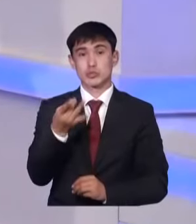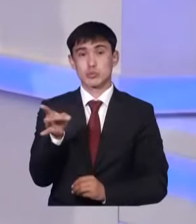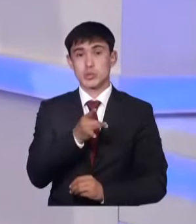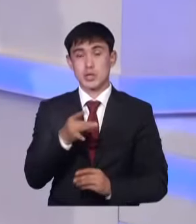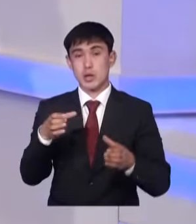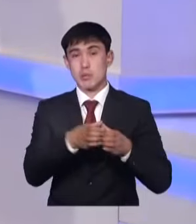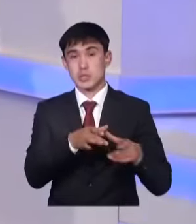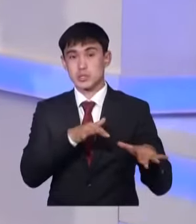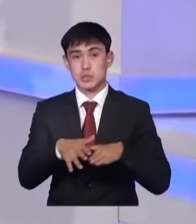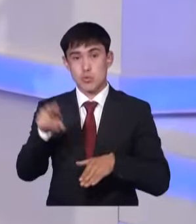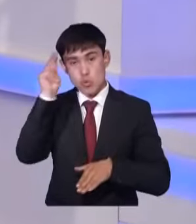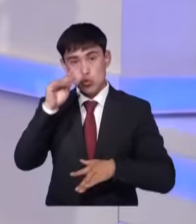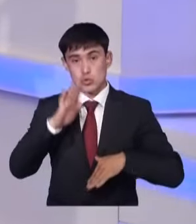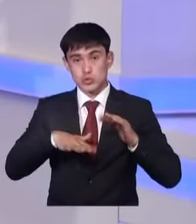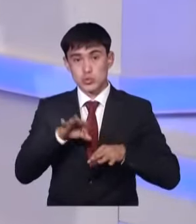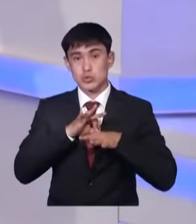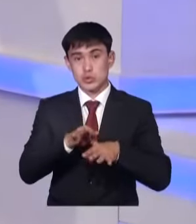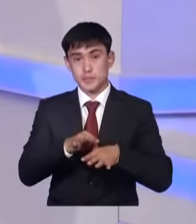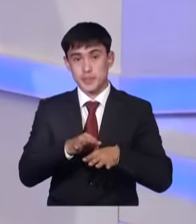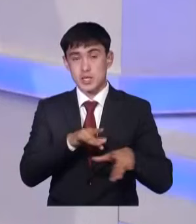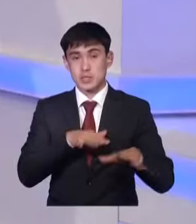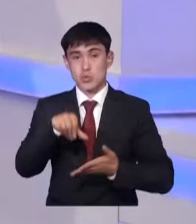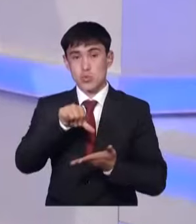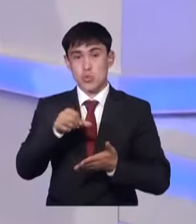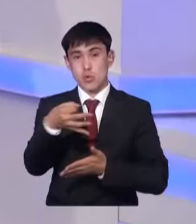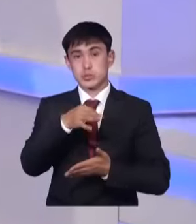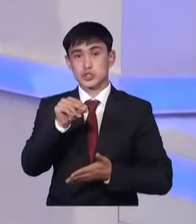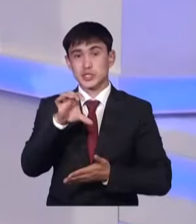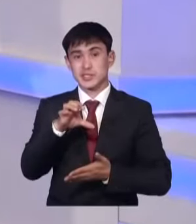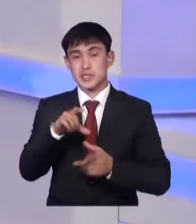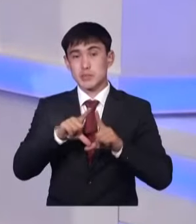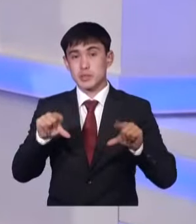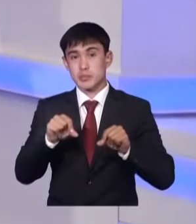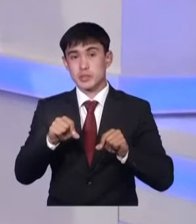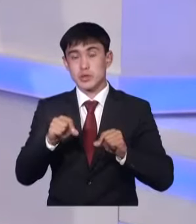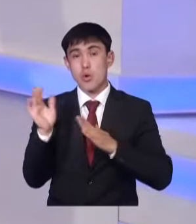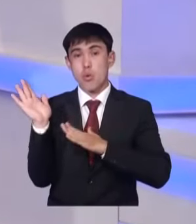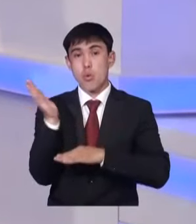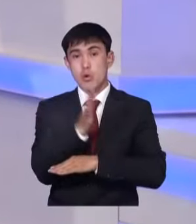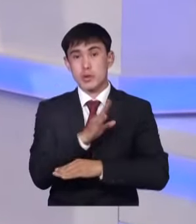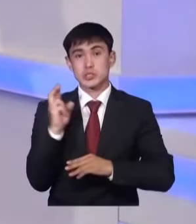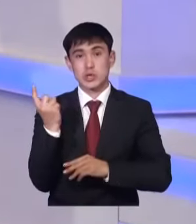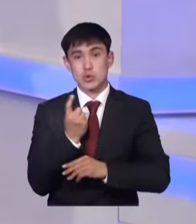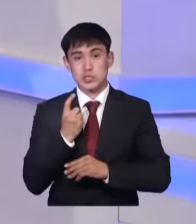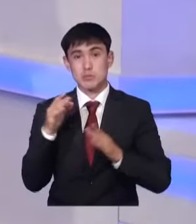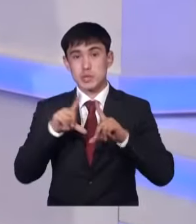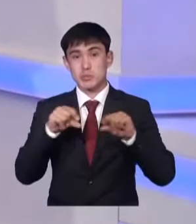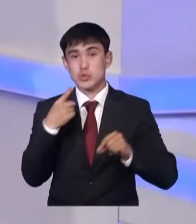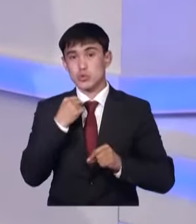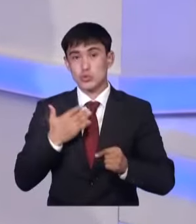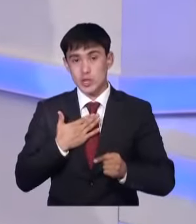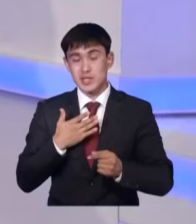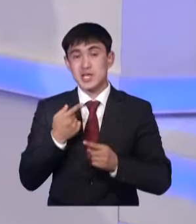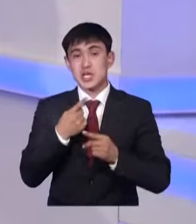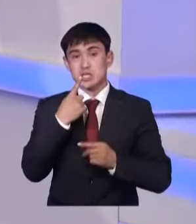республикалық командалық штабтық оқу жаттығу өтті. Шараға облыстық төтенше жағдайлар департаменті, орман шаруашылық мекемесі, ұлттық ұлан,